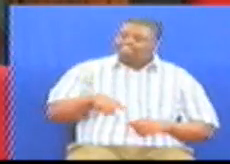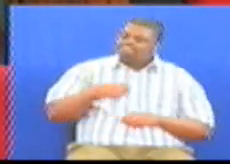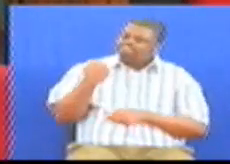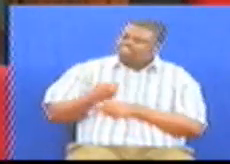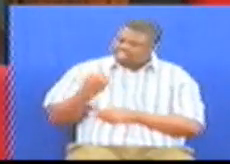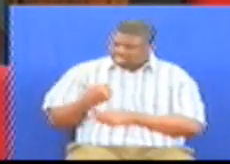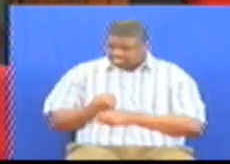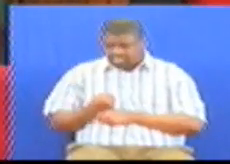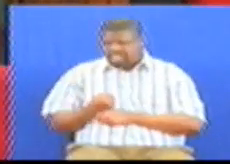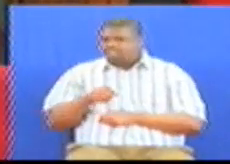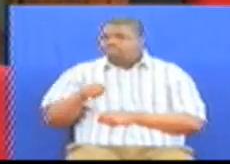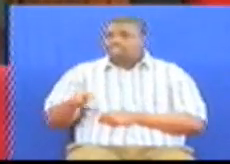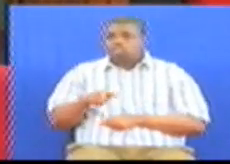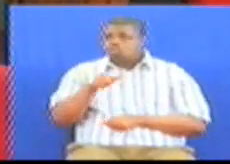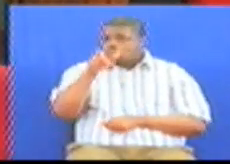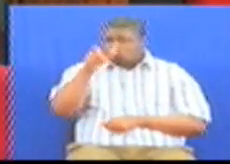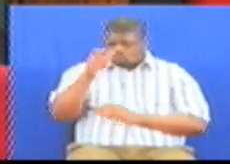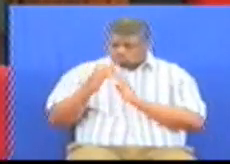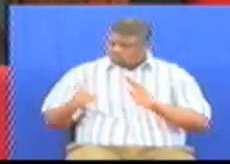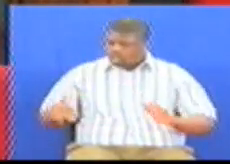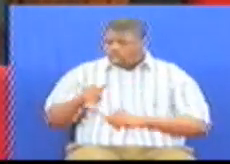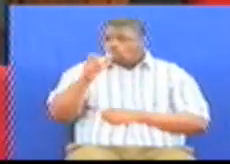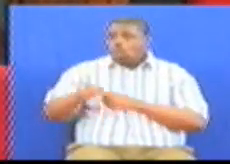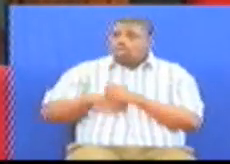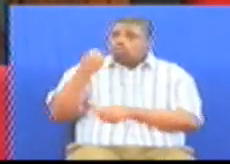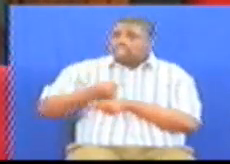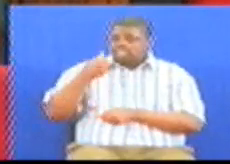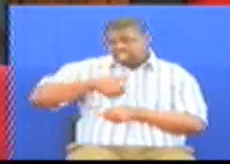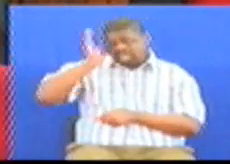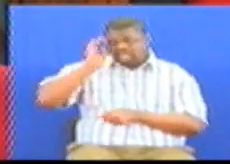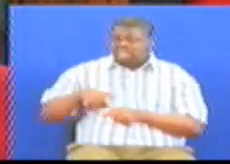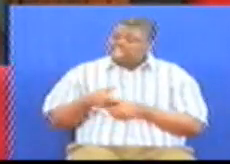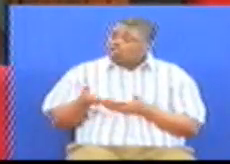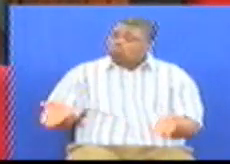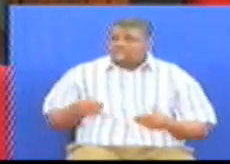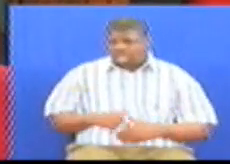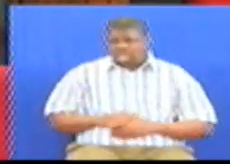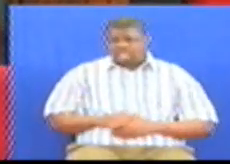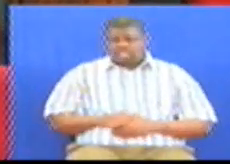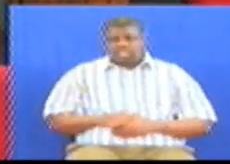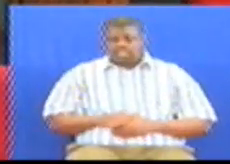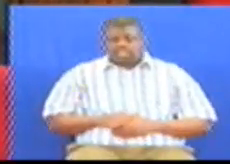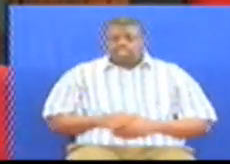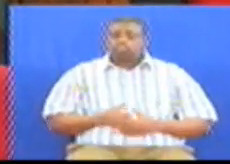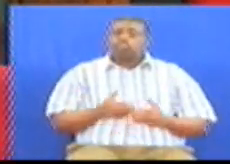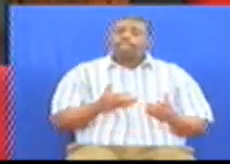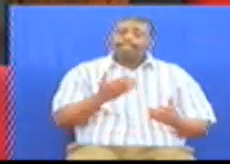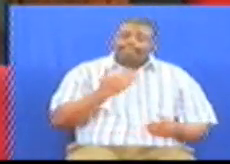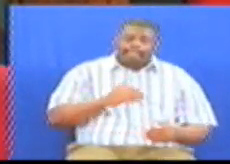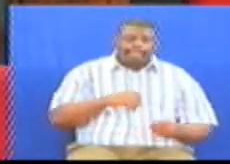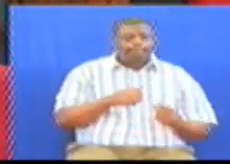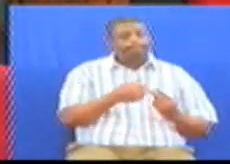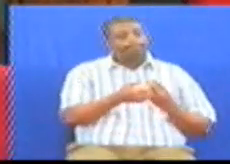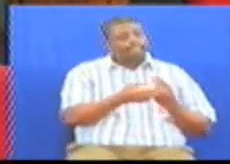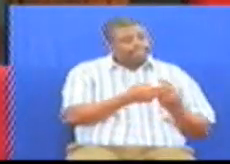pale Ilongero. Hatuna nyumba nyingi ambazo watumishi wakaweza kukodisha wakakaa kule. Tunahitaji kuwa na madaktari